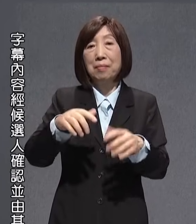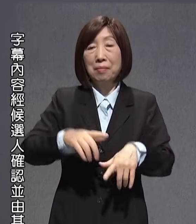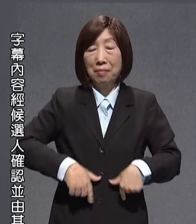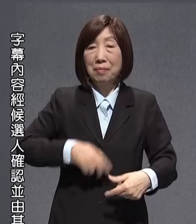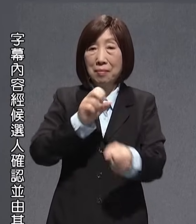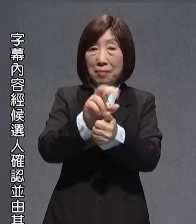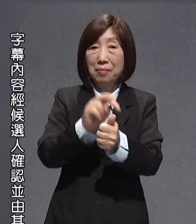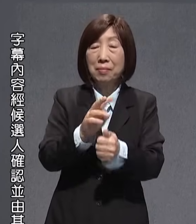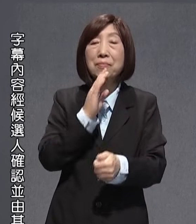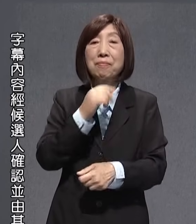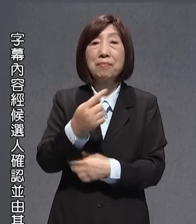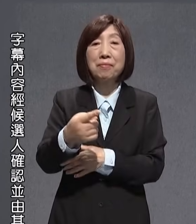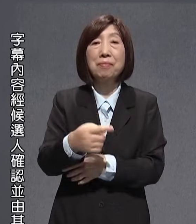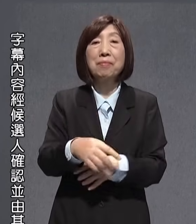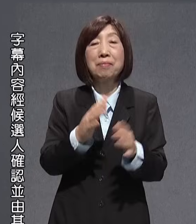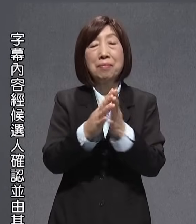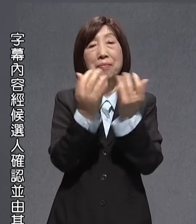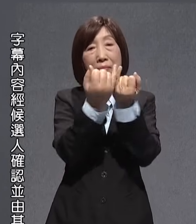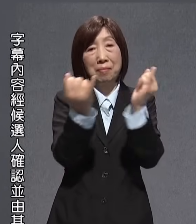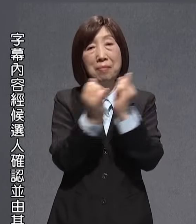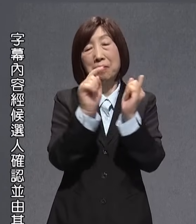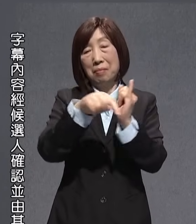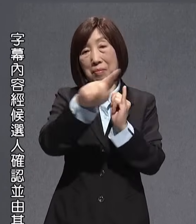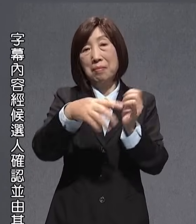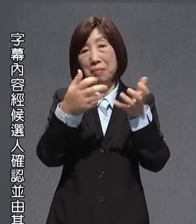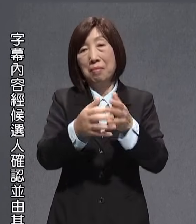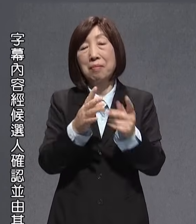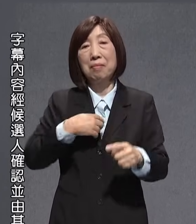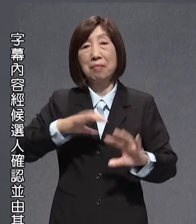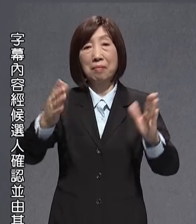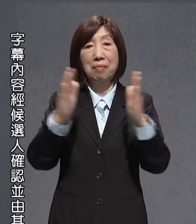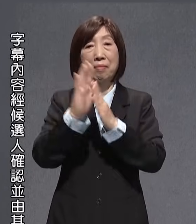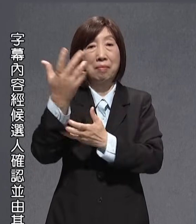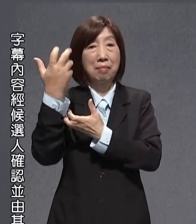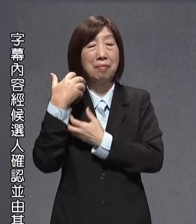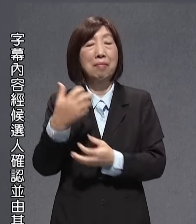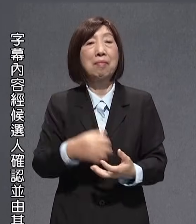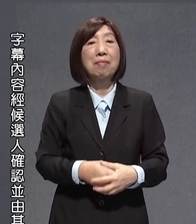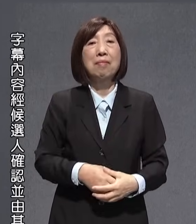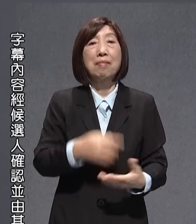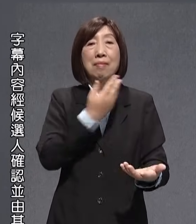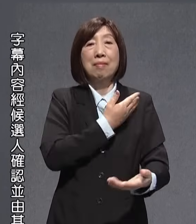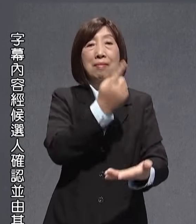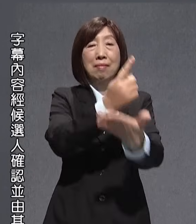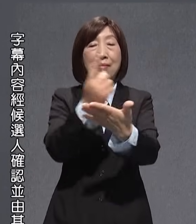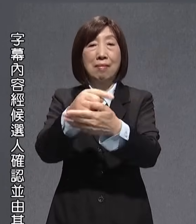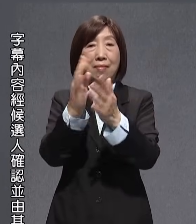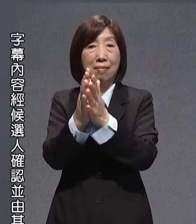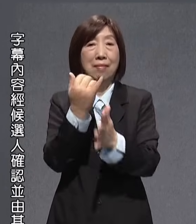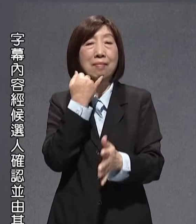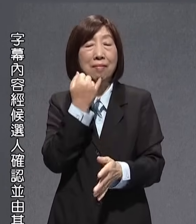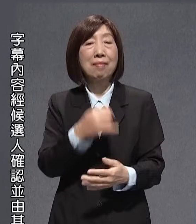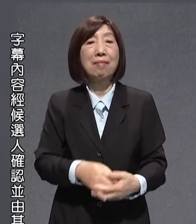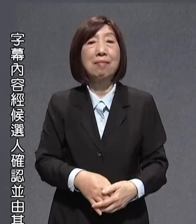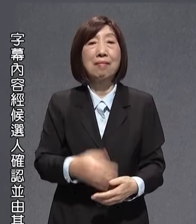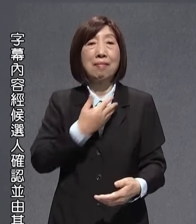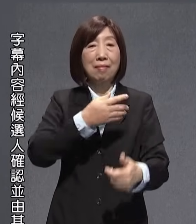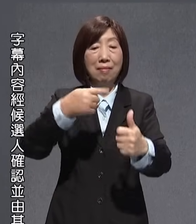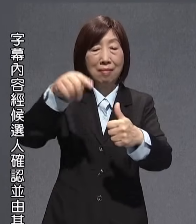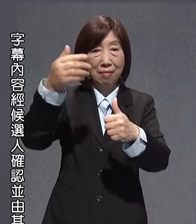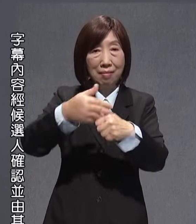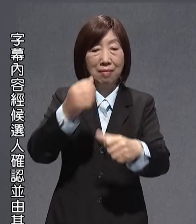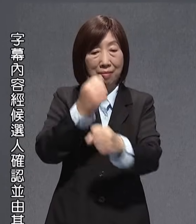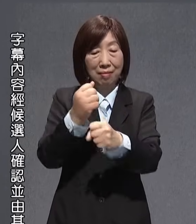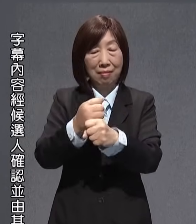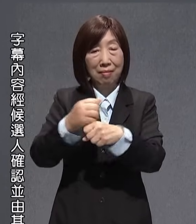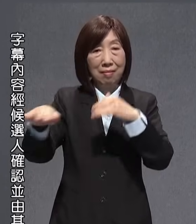咱国家的关键竞争力，国家有责任让每一个人都能适性发展，让教育跟工作